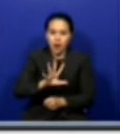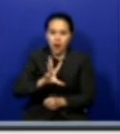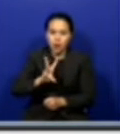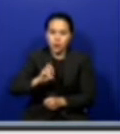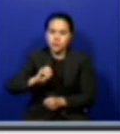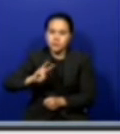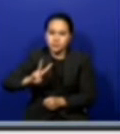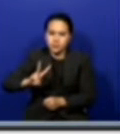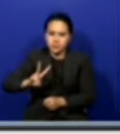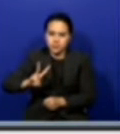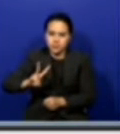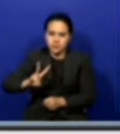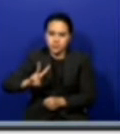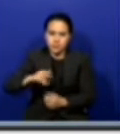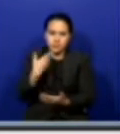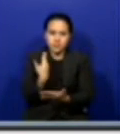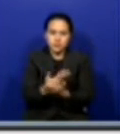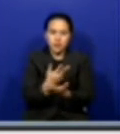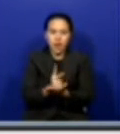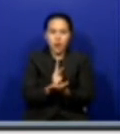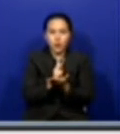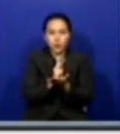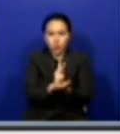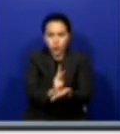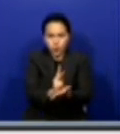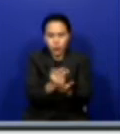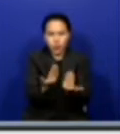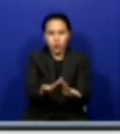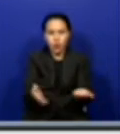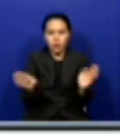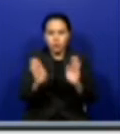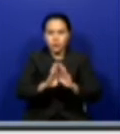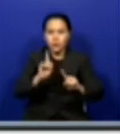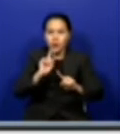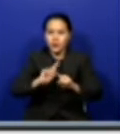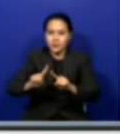2562เงินให้กู้ยืมแก่ภาคครัวเรือนสูงถึง